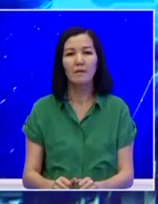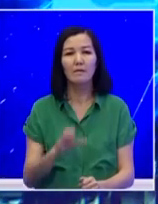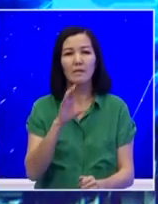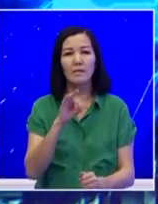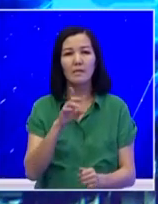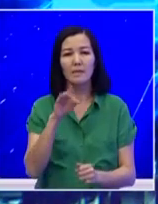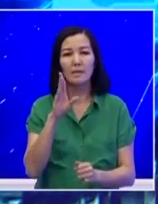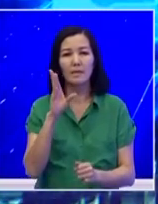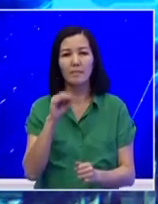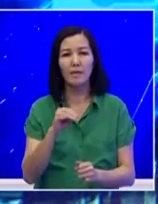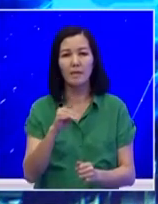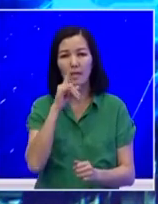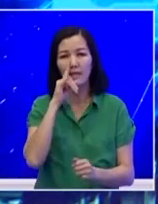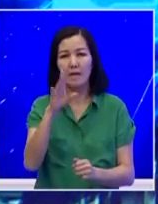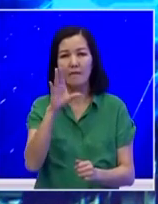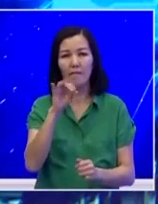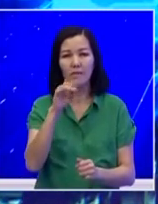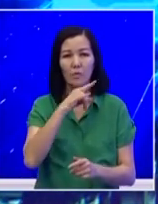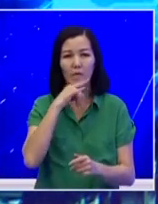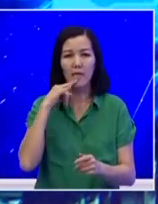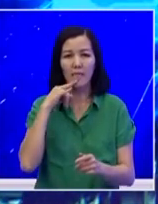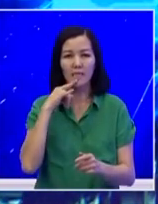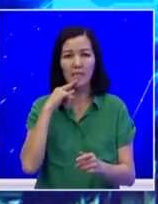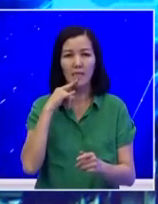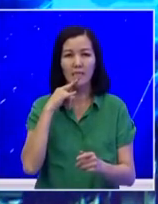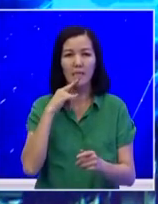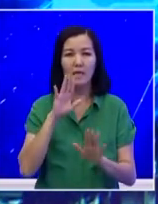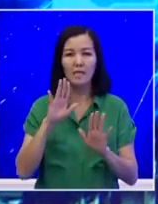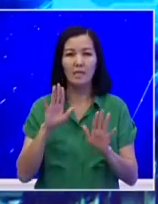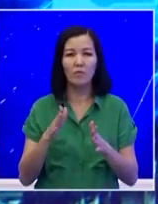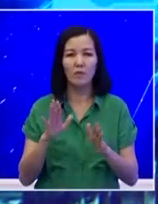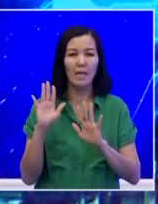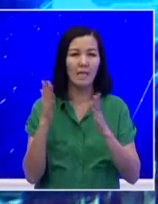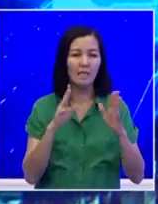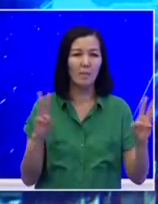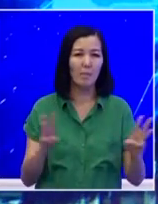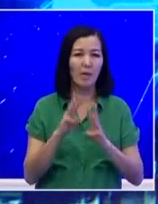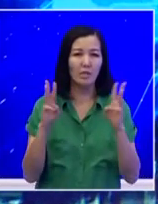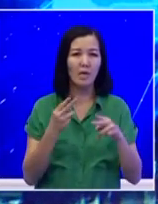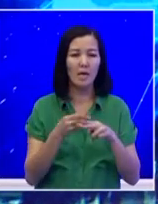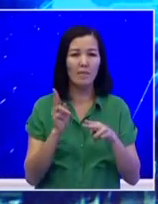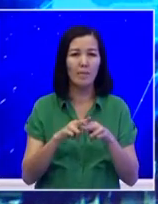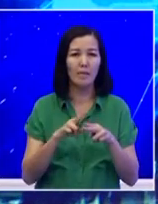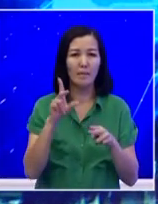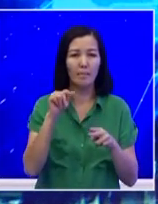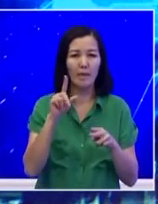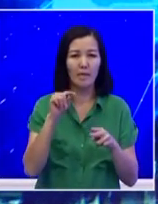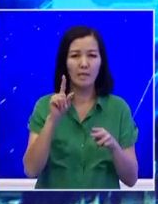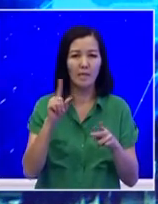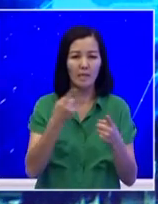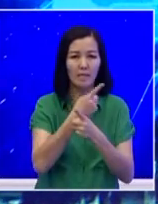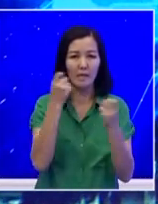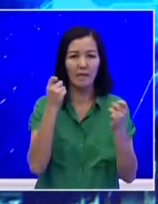В Сибири и на Дальнем Востоке России сложилась критическая ситуация с лесными пожарами. Об этом в понедельник заявил глава